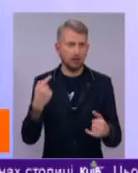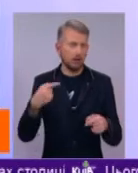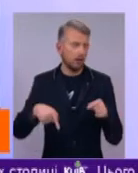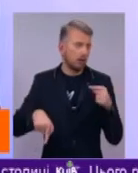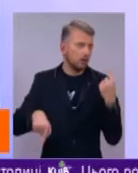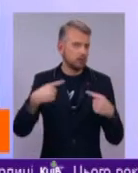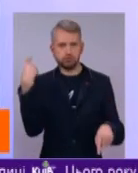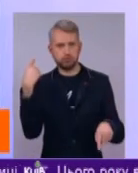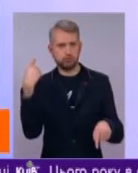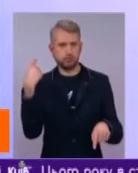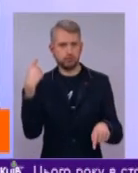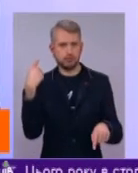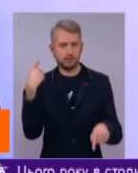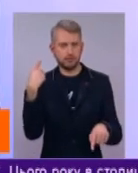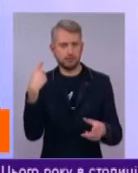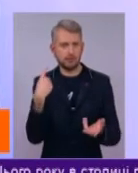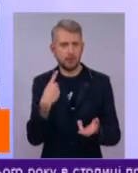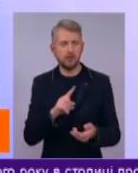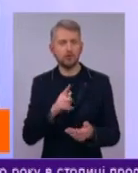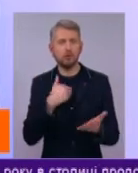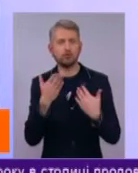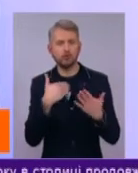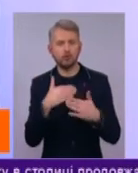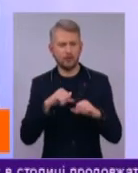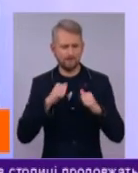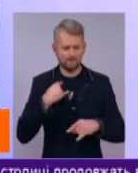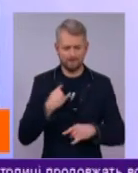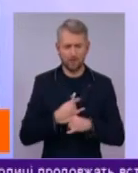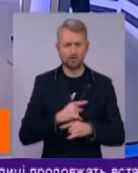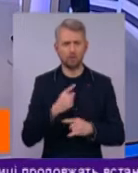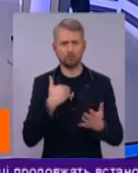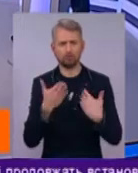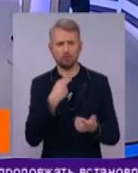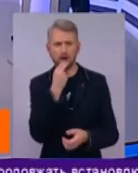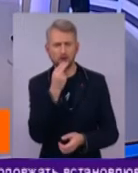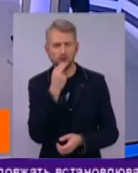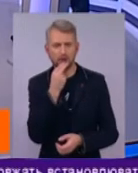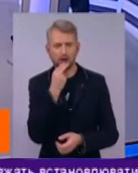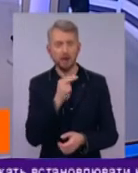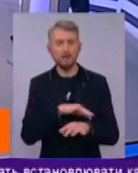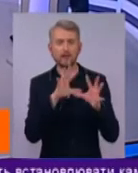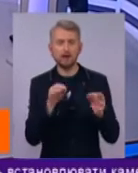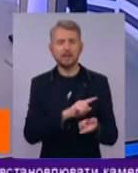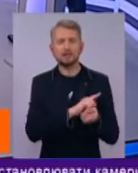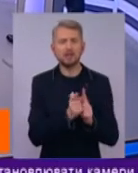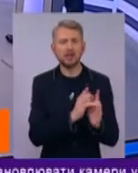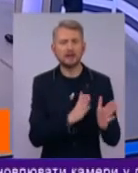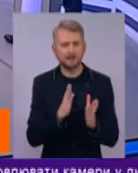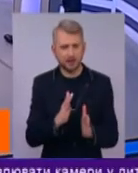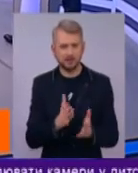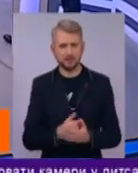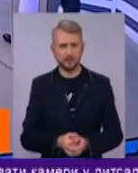земля. Бо що стосується форми, що стосується харчування, взагалі змінилась система як